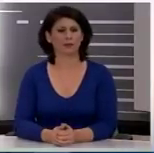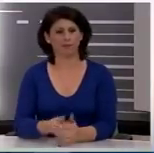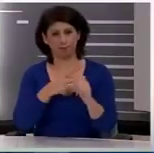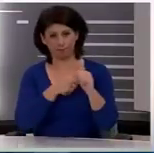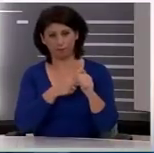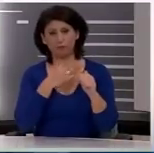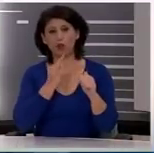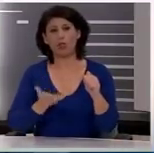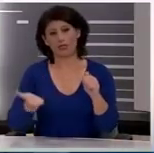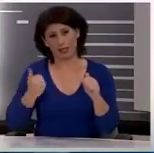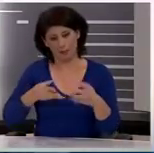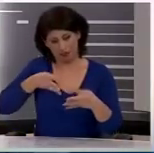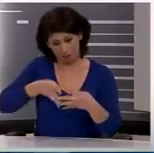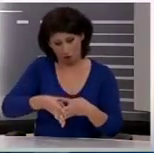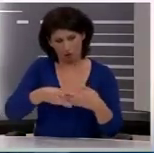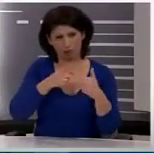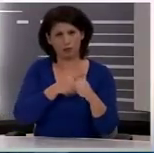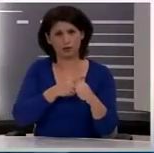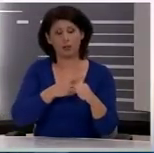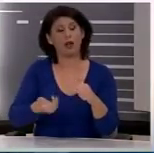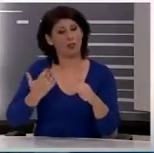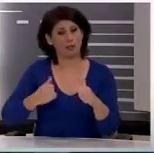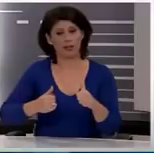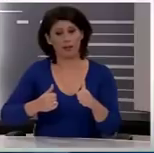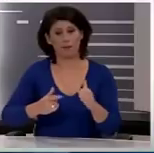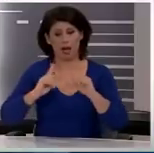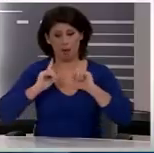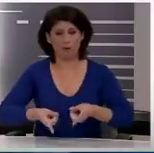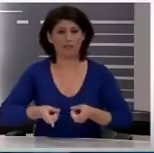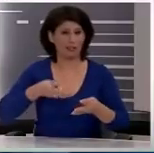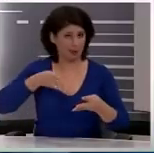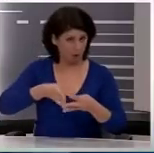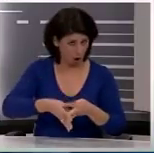Πρώτο, γιατί δεν κάναμε τιμολόγηση, δεν βγάλαμε την απόφαση της τιμολόγησης.